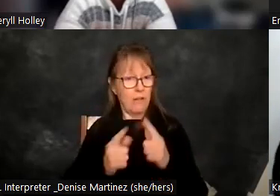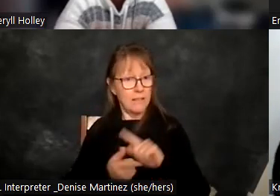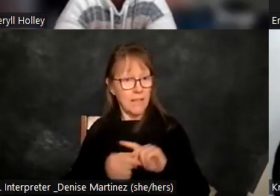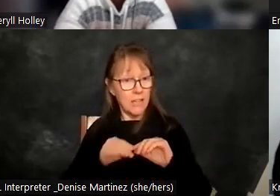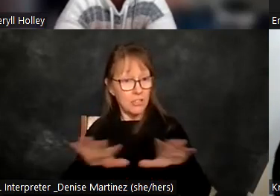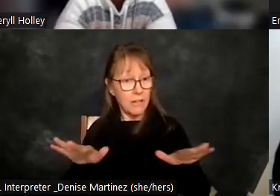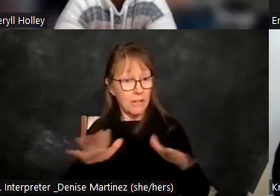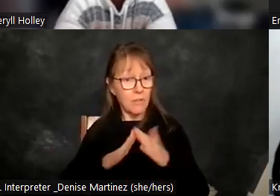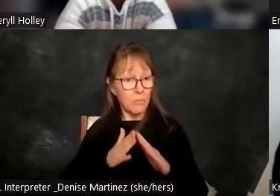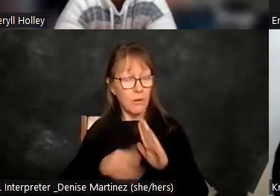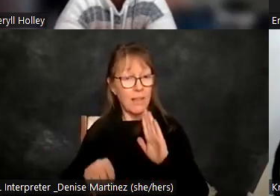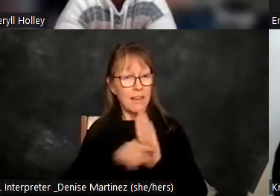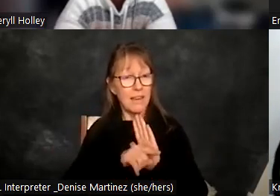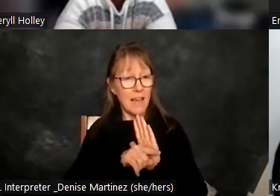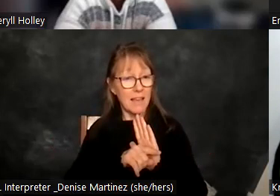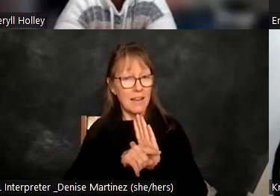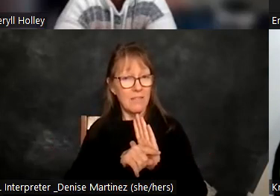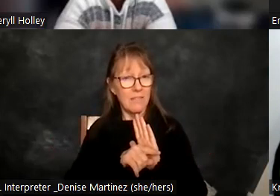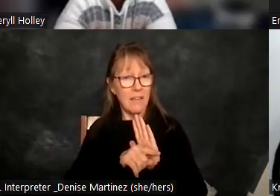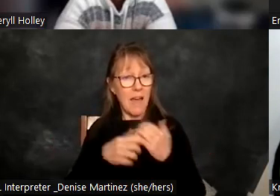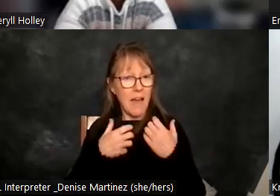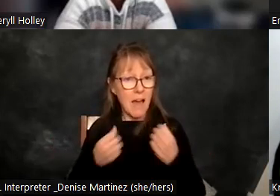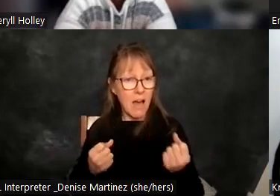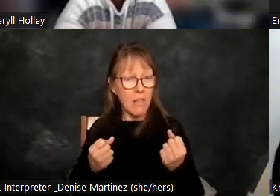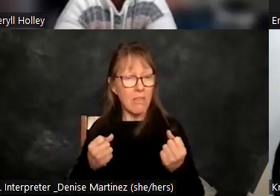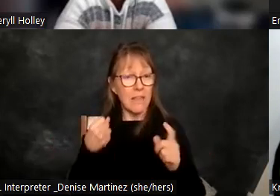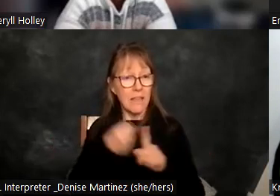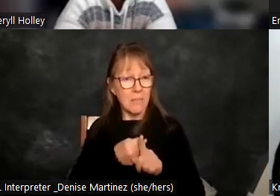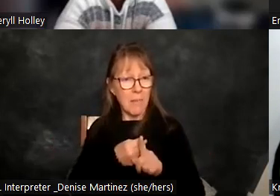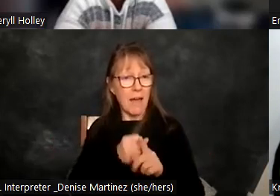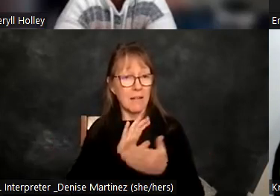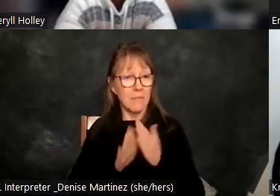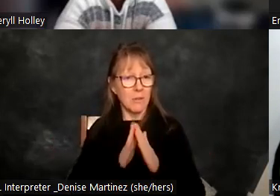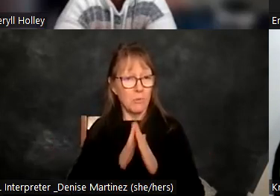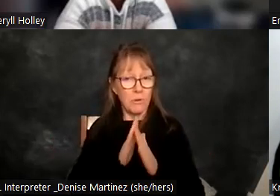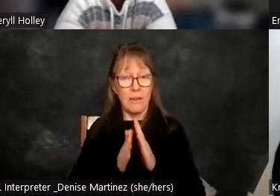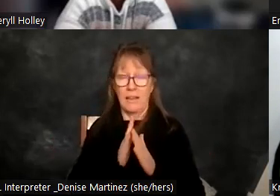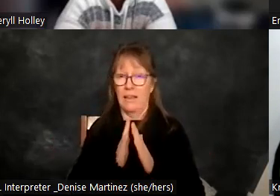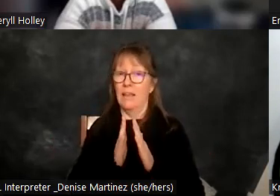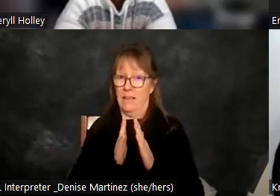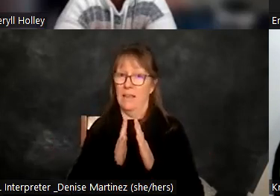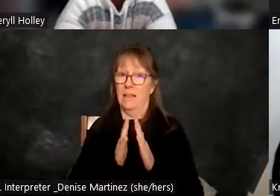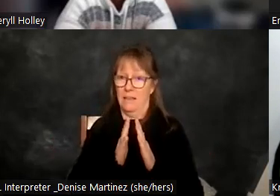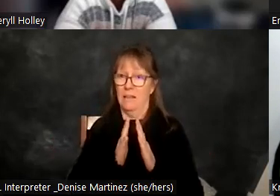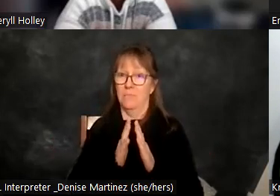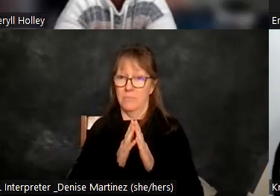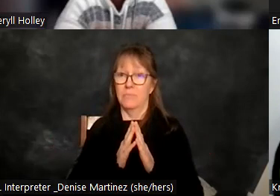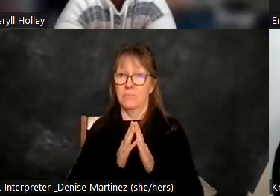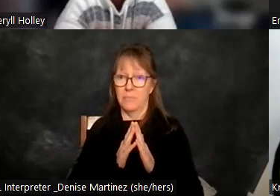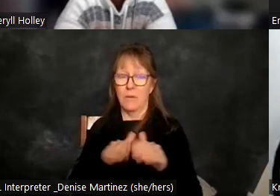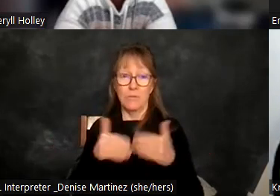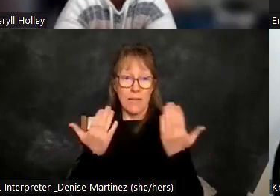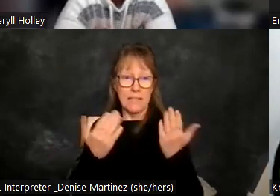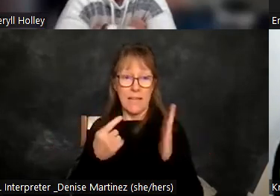de the traduction negative impacts on concernant l'impact community négatif of qui that était particular gagné project. And that's, you know, des raised projets that as ça an example,